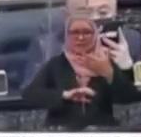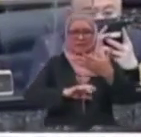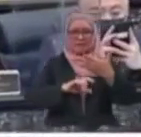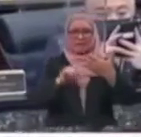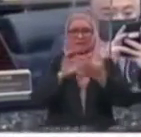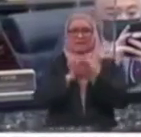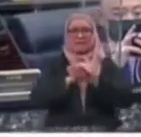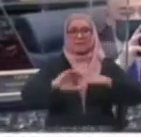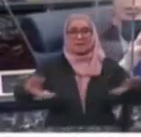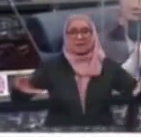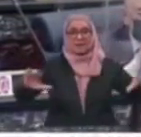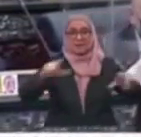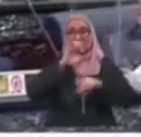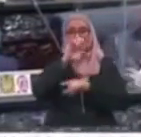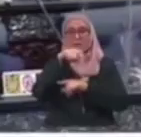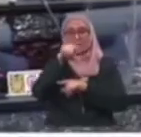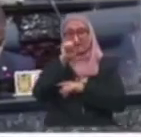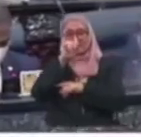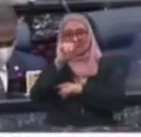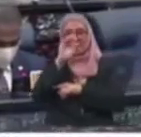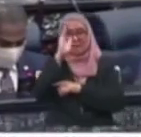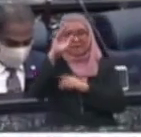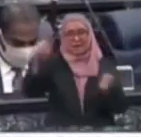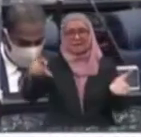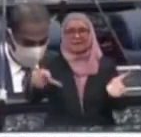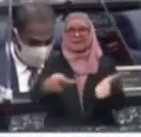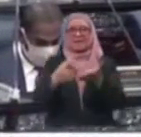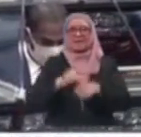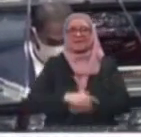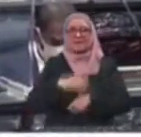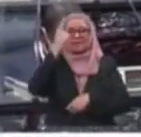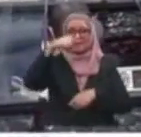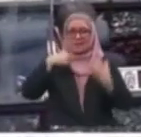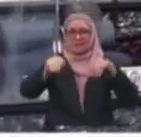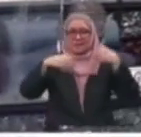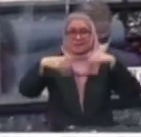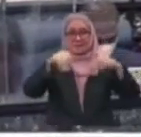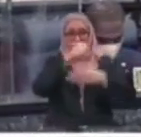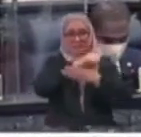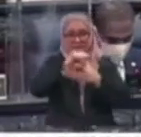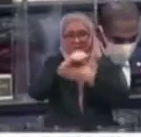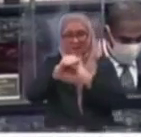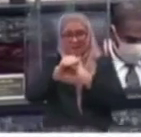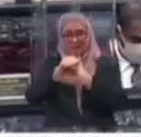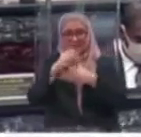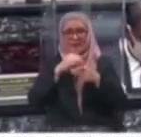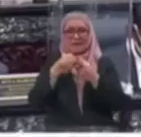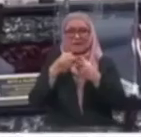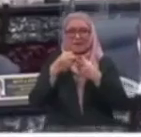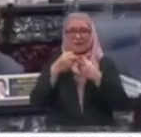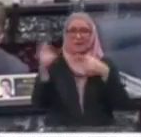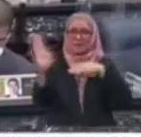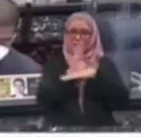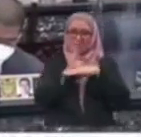akan diperkenalkan Spanyol penjualan saham atau Serikat Bu